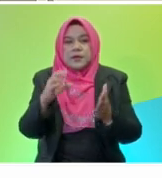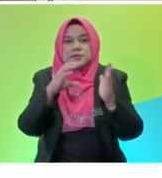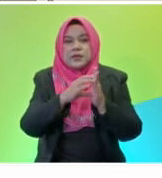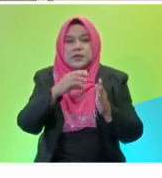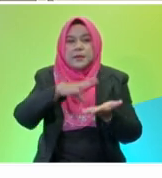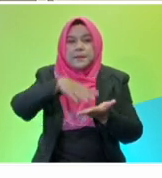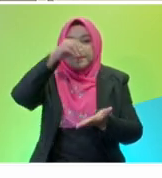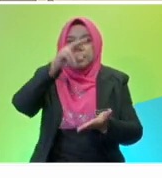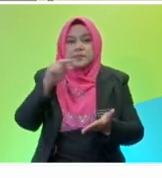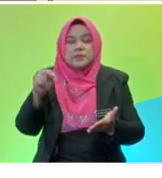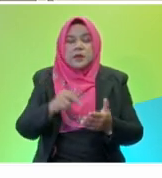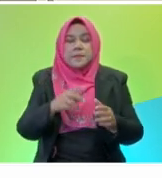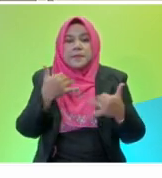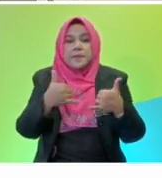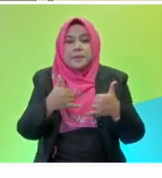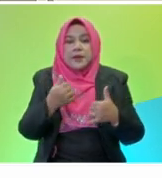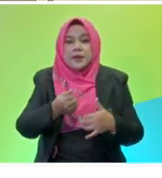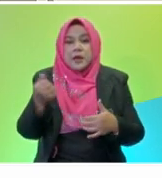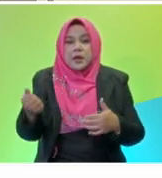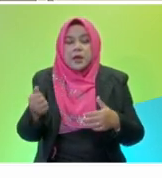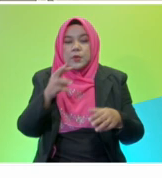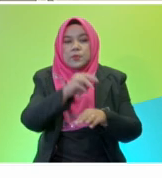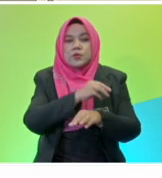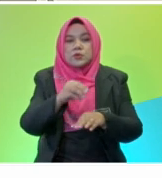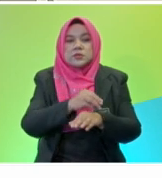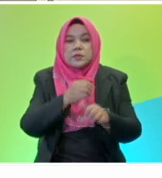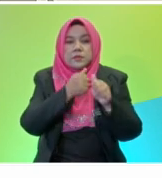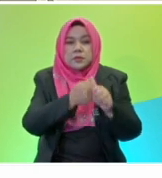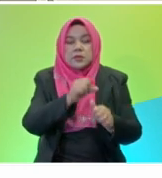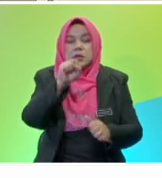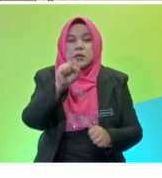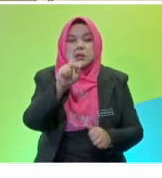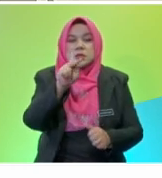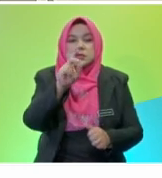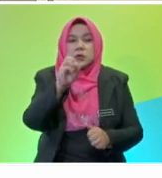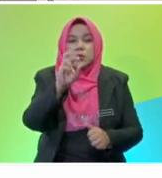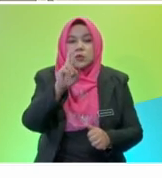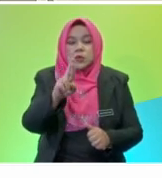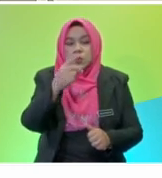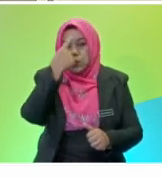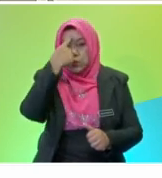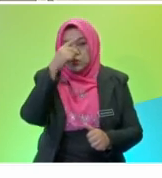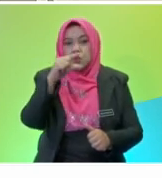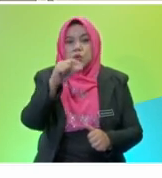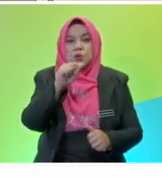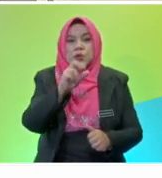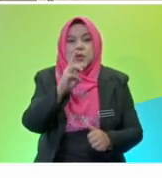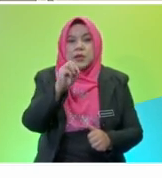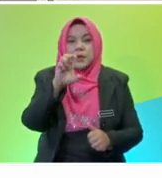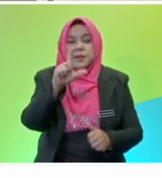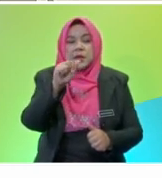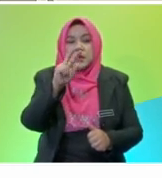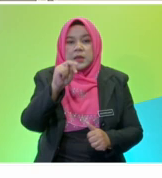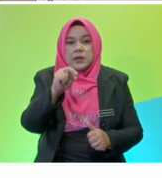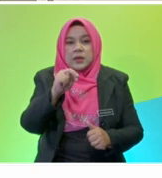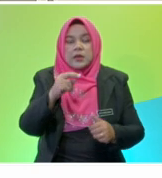secara sambal berdasarkan skor Oke berdasarkan skor masih ada sekolah untuk gamelan biasanya kita akan gunakan